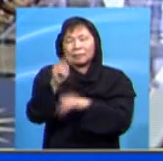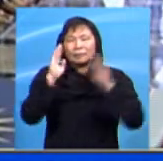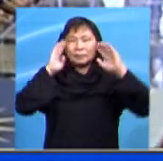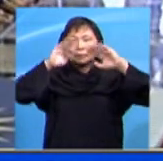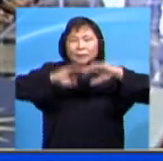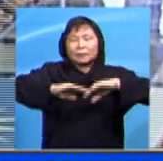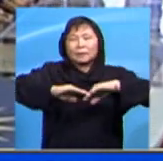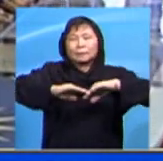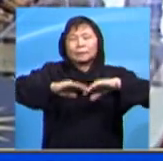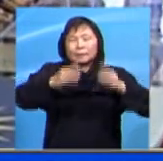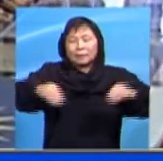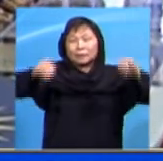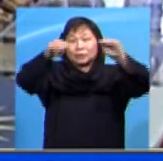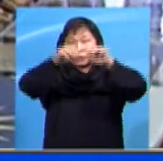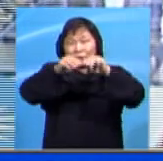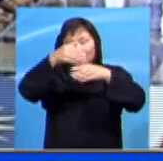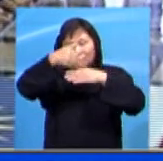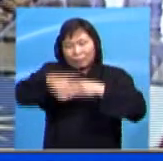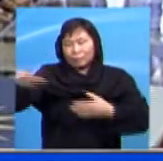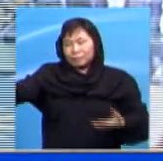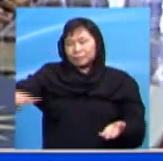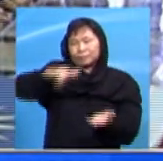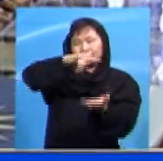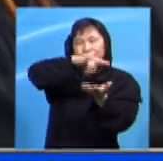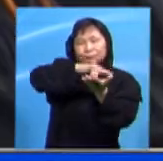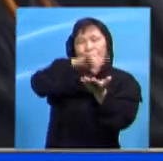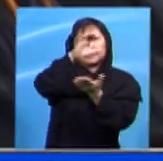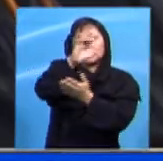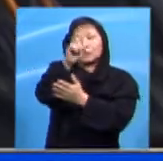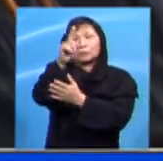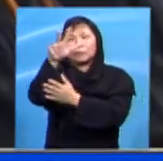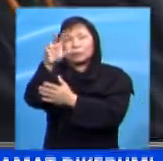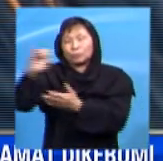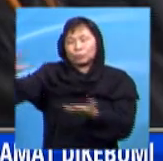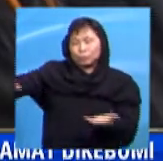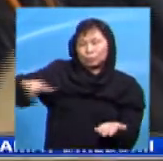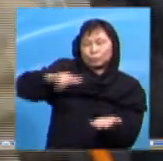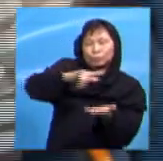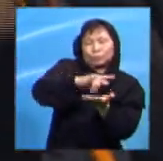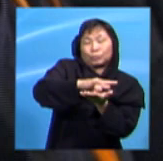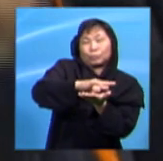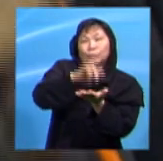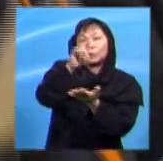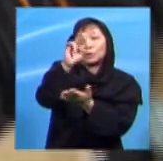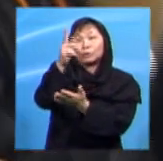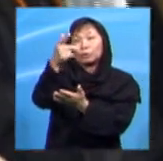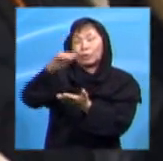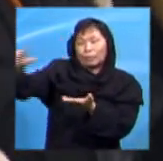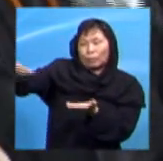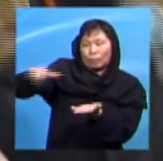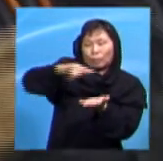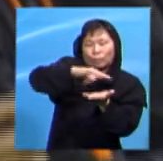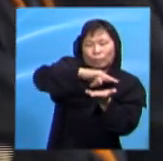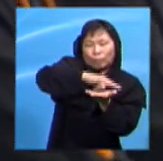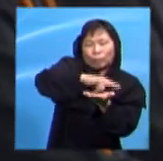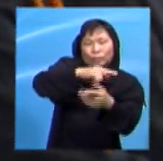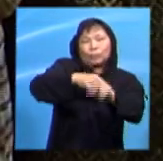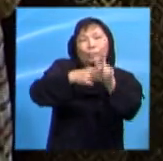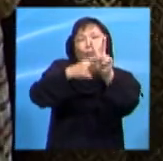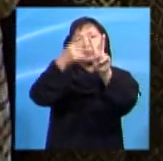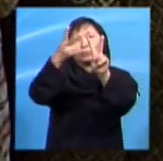Jamik petrajaya sebaik pesawat Charlie c130 tudm yang membawa jenazah mendarat pukul